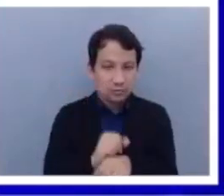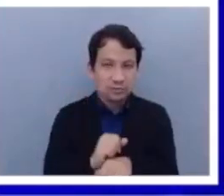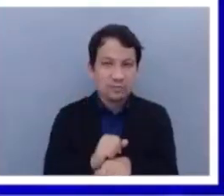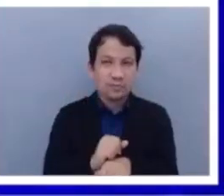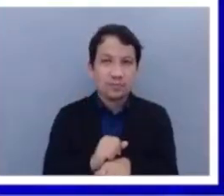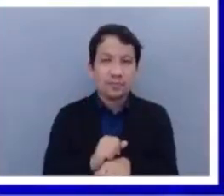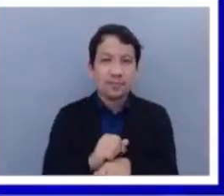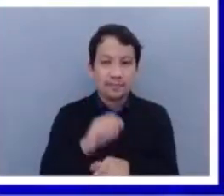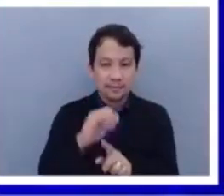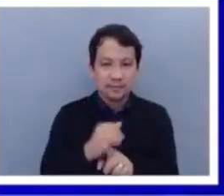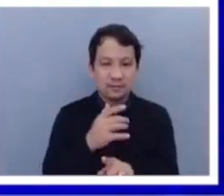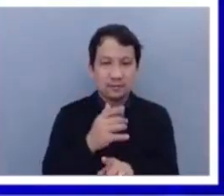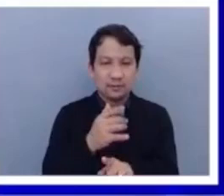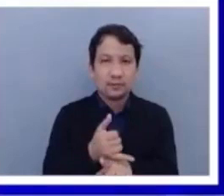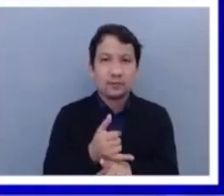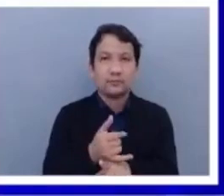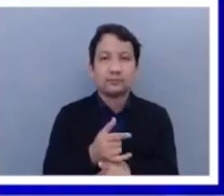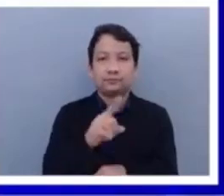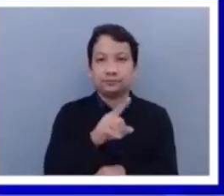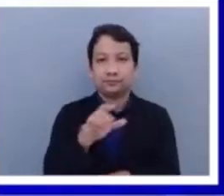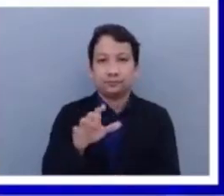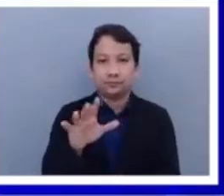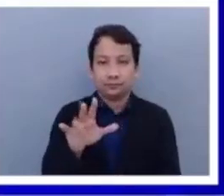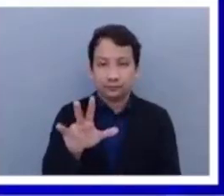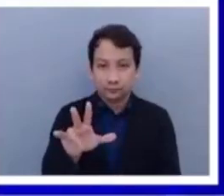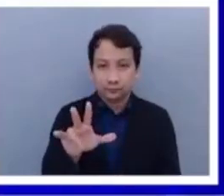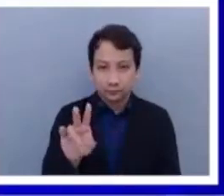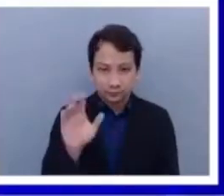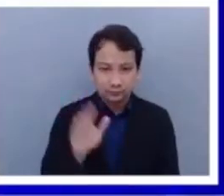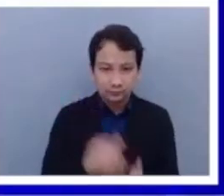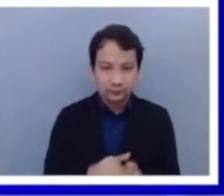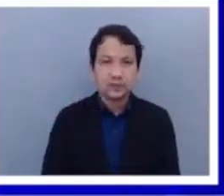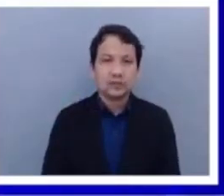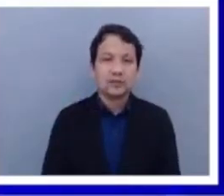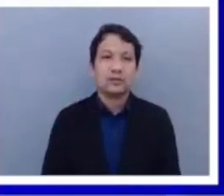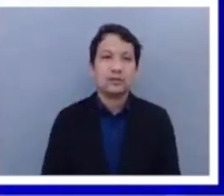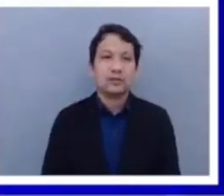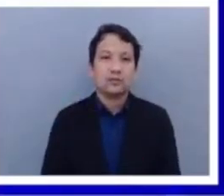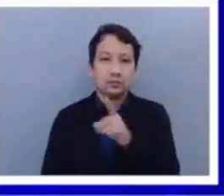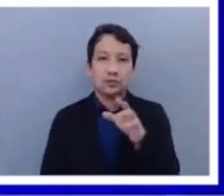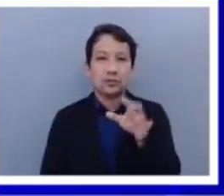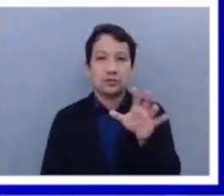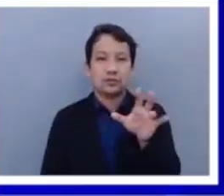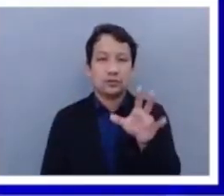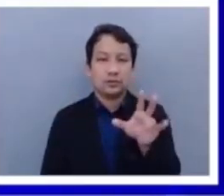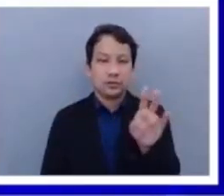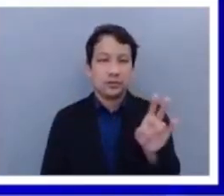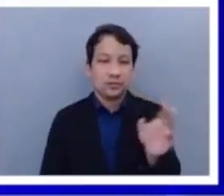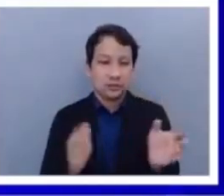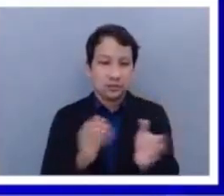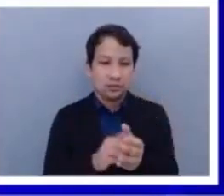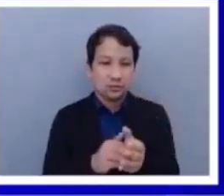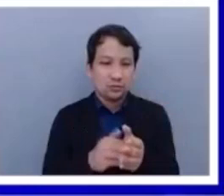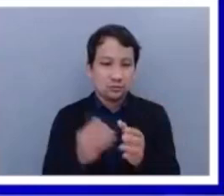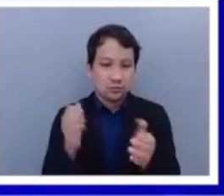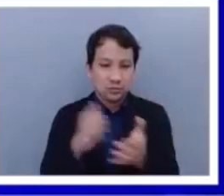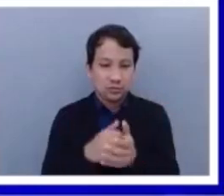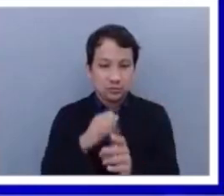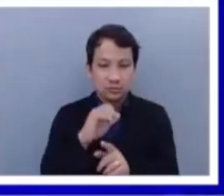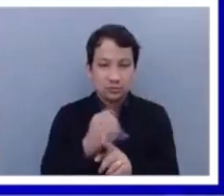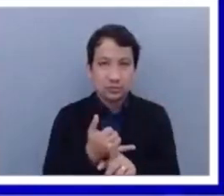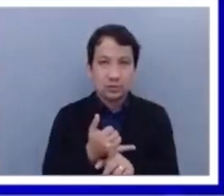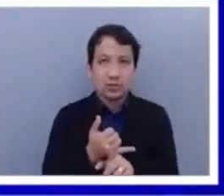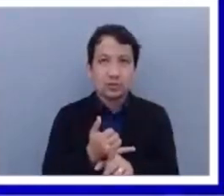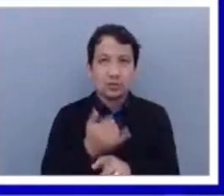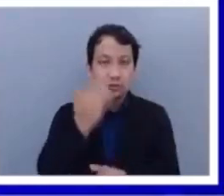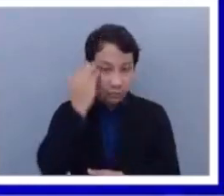new entrants ay 137,000. So 137,000 na pumasok nung July, underemployed kaagad sila while they are